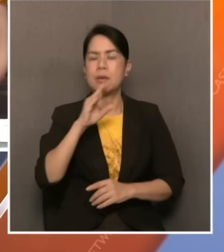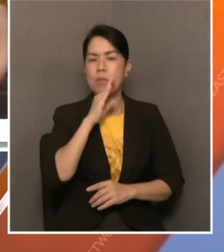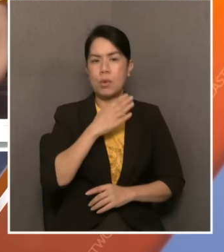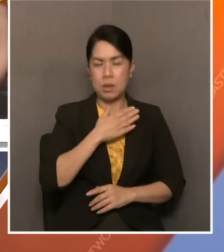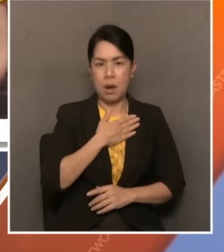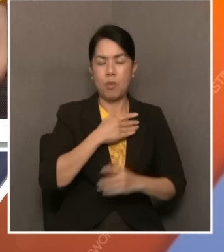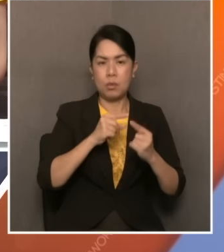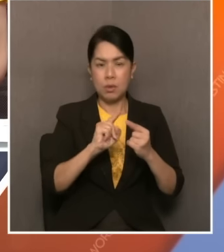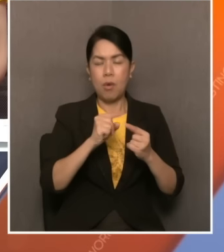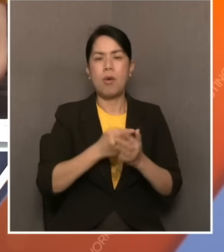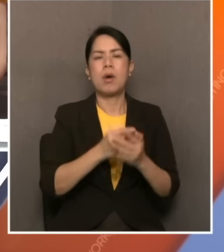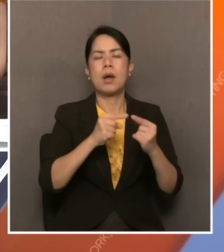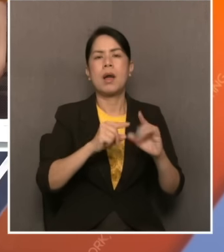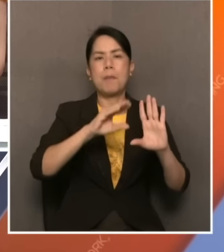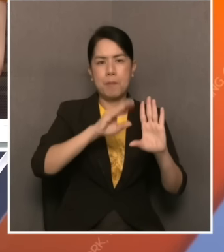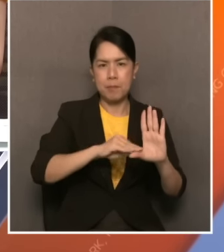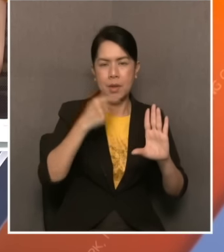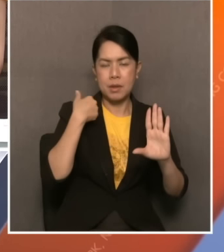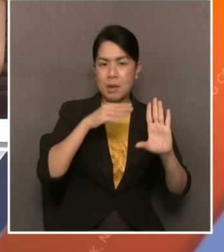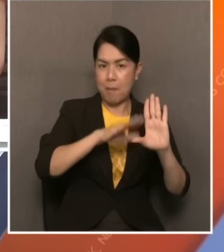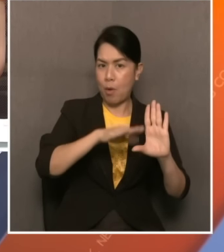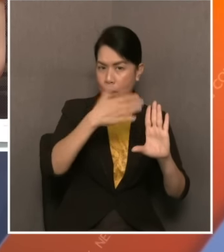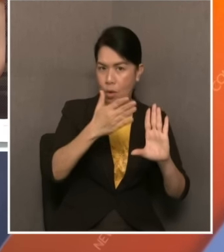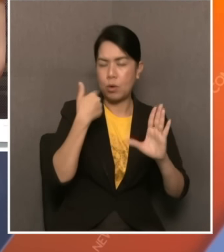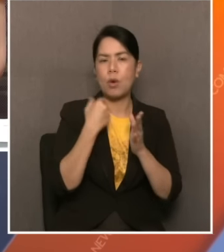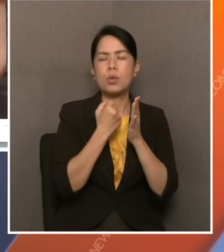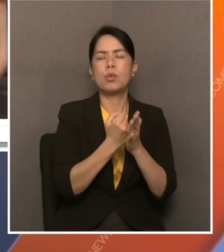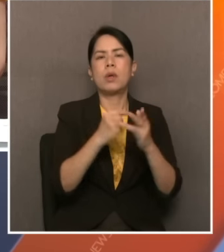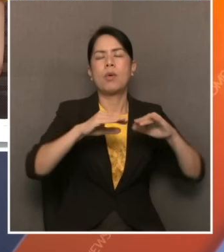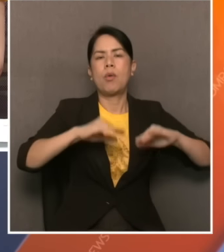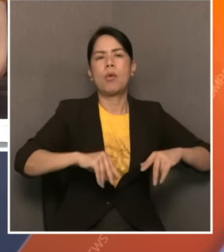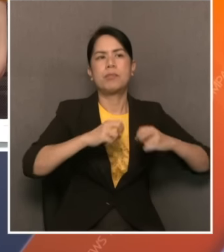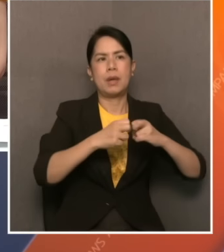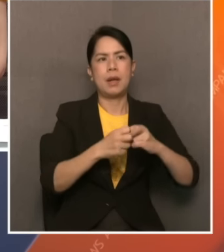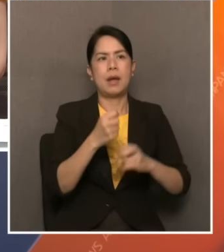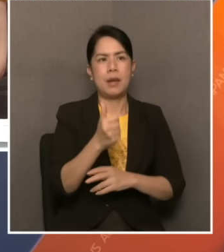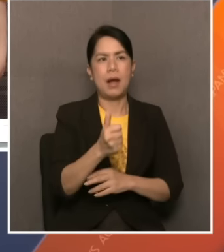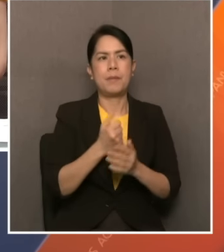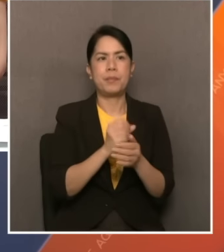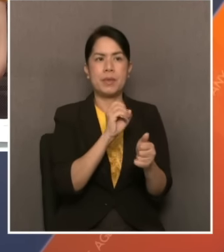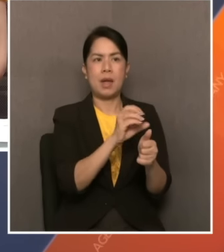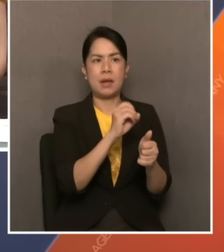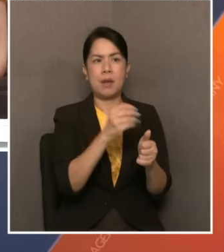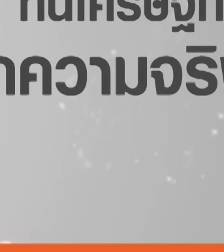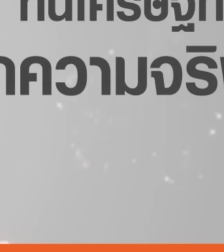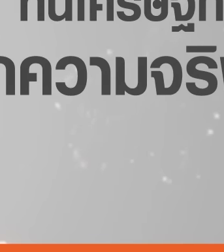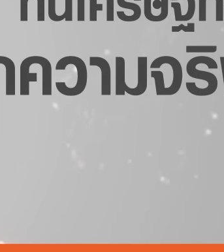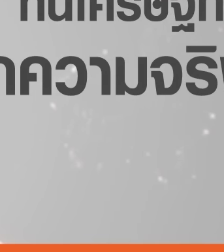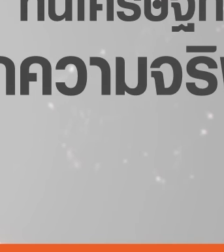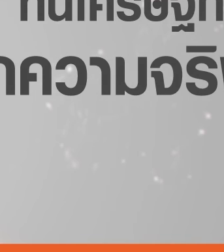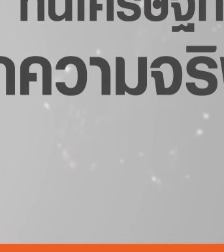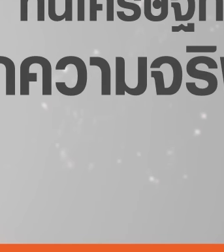ก็เพลดความไอัตรมเองค่ะ คุณจูค่ะขบคุณคุพลอยนะคะย้คผชมวาโหดรอไ้ก่อนเลยนะคะสำหรบแพิเคชั่นทางรฐค่ะ